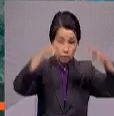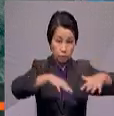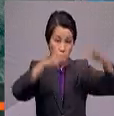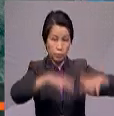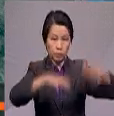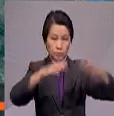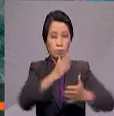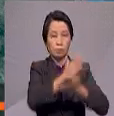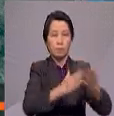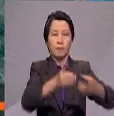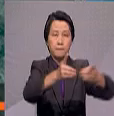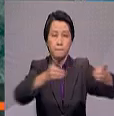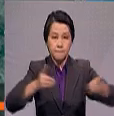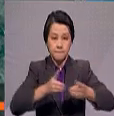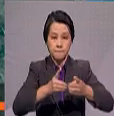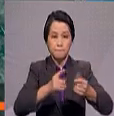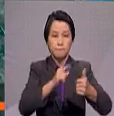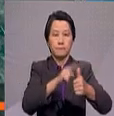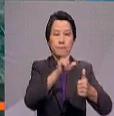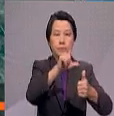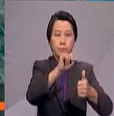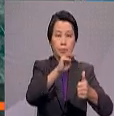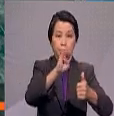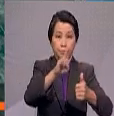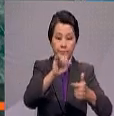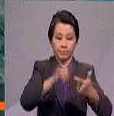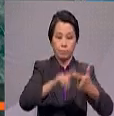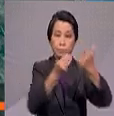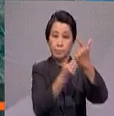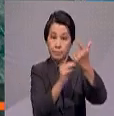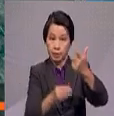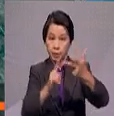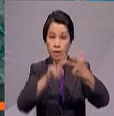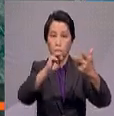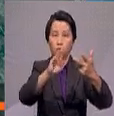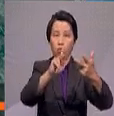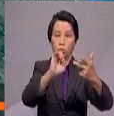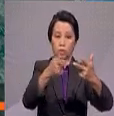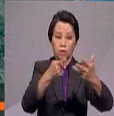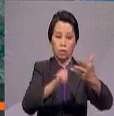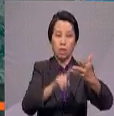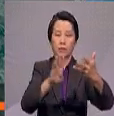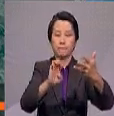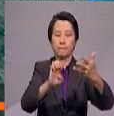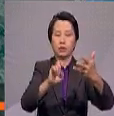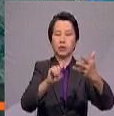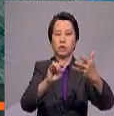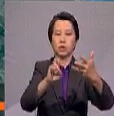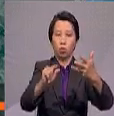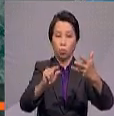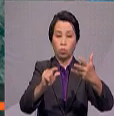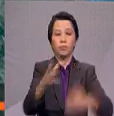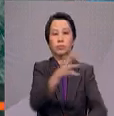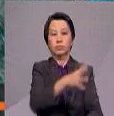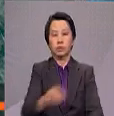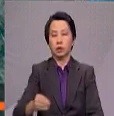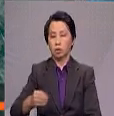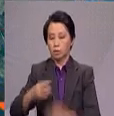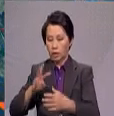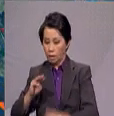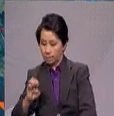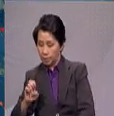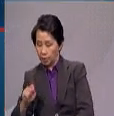di beberapa daerah iaitu di Limbang, Miri, Mukah dan juga Betong. Di samping itu, jabatan kami